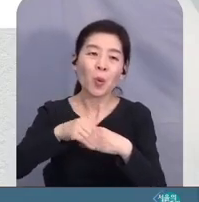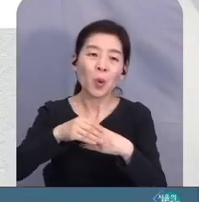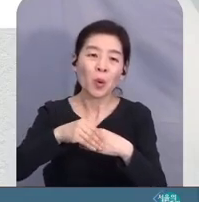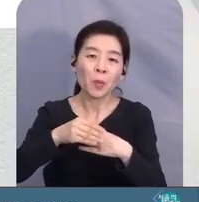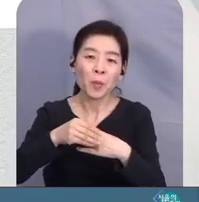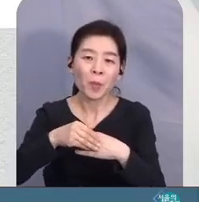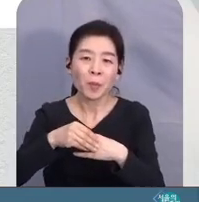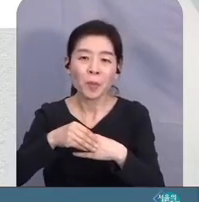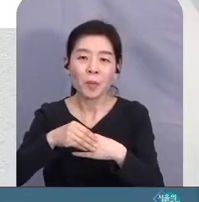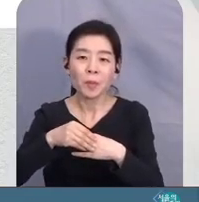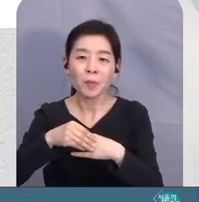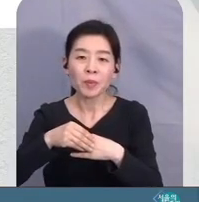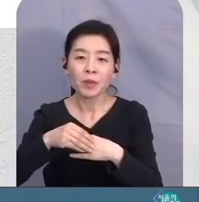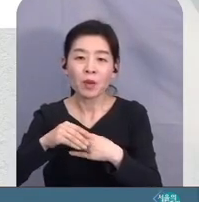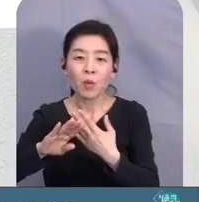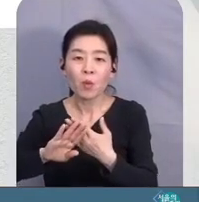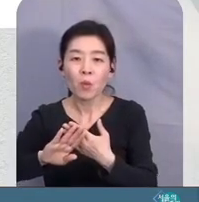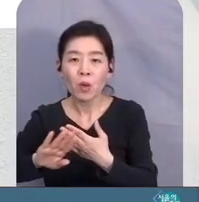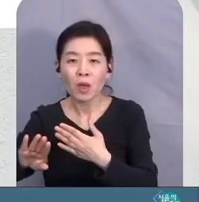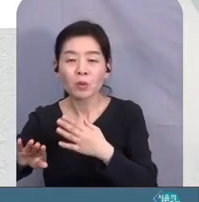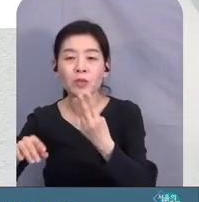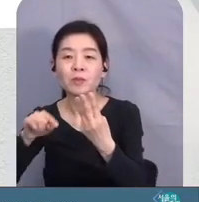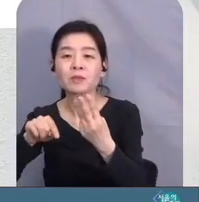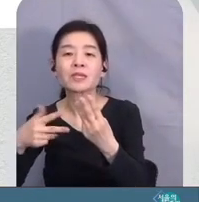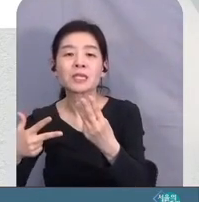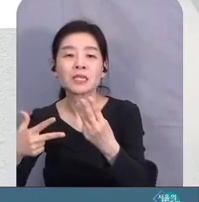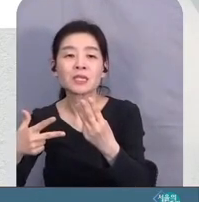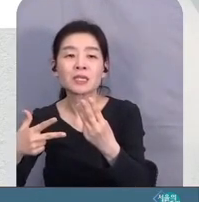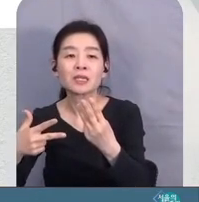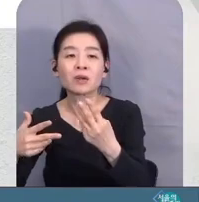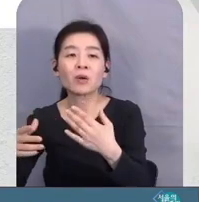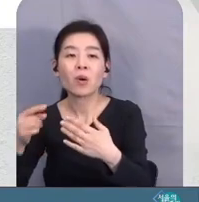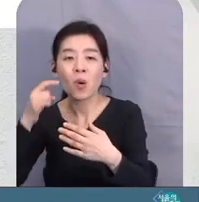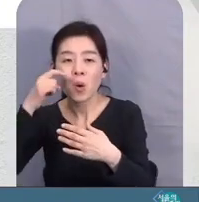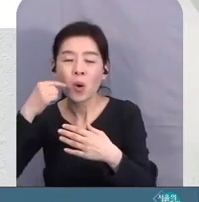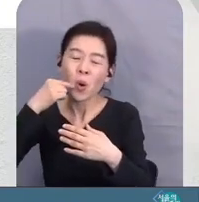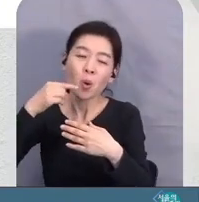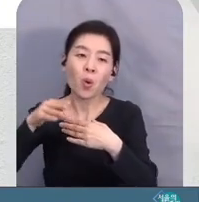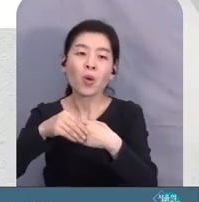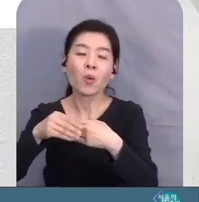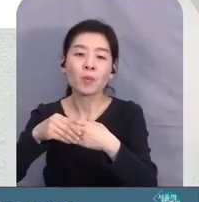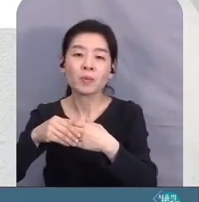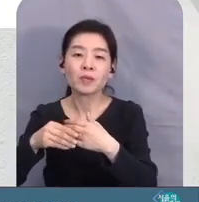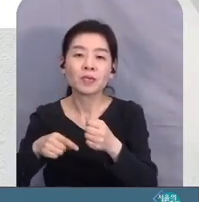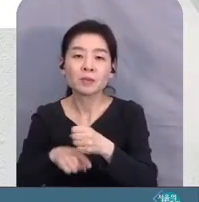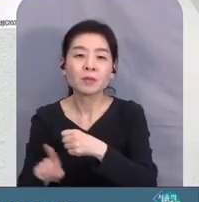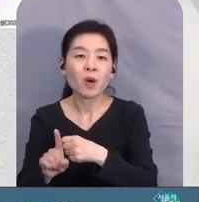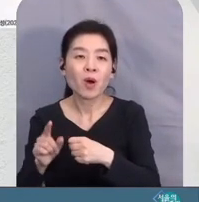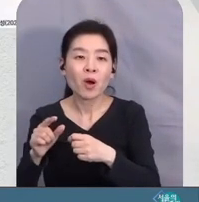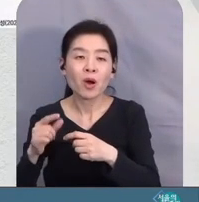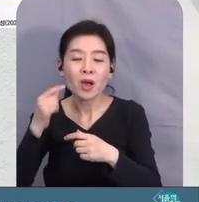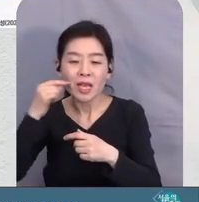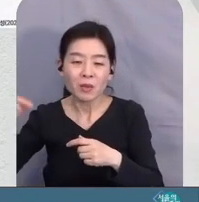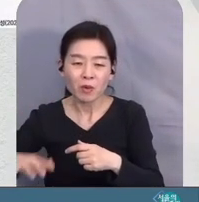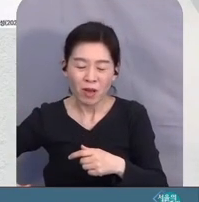3.7%나 오염이 되어 있어요. 이건 무슨 얘기냐. 일본 전역이 오염되는 거예요. 그 다음 쪽.